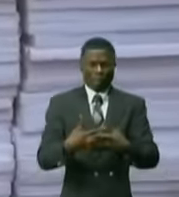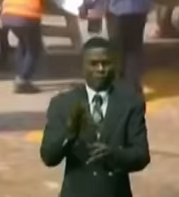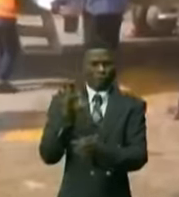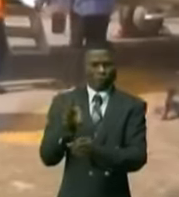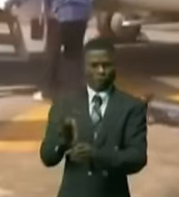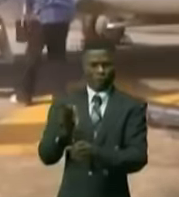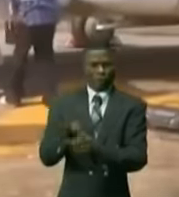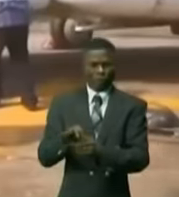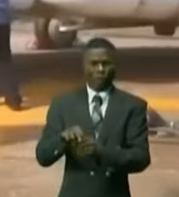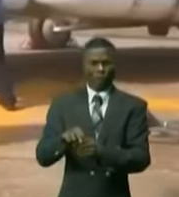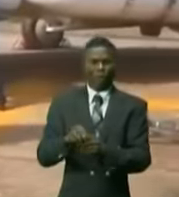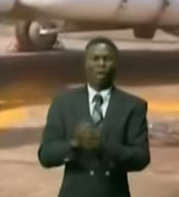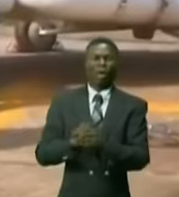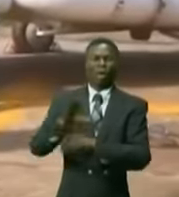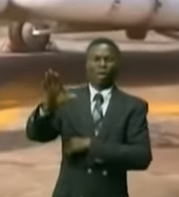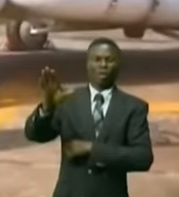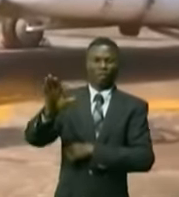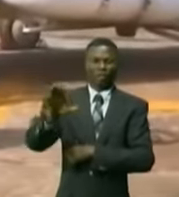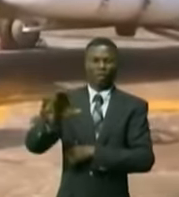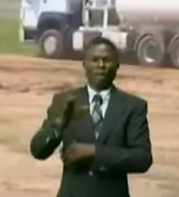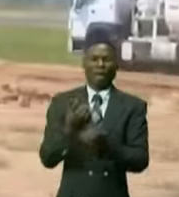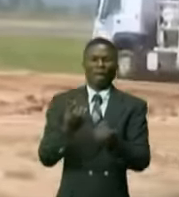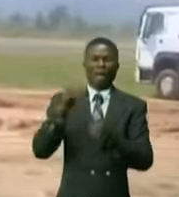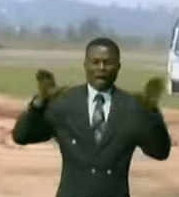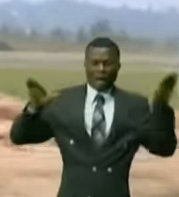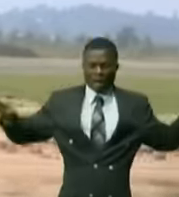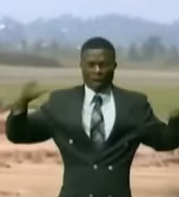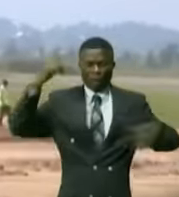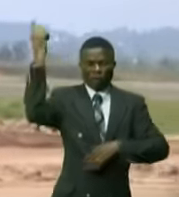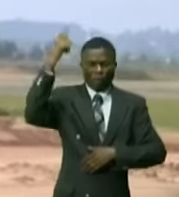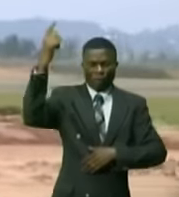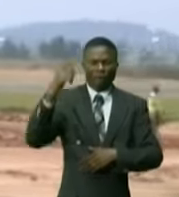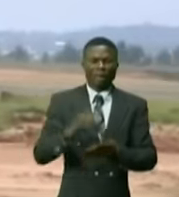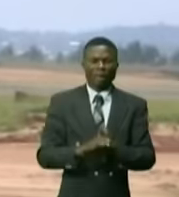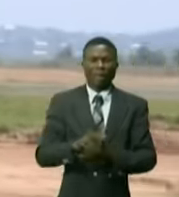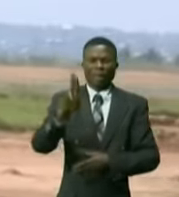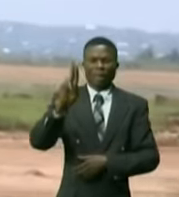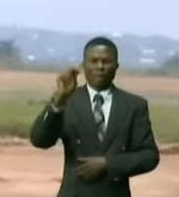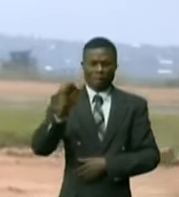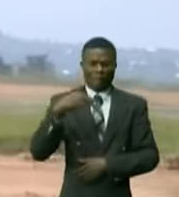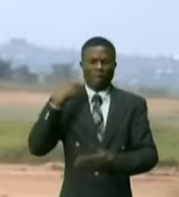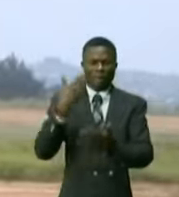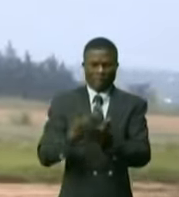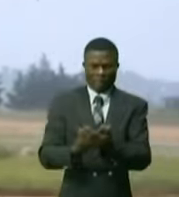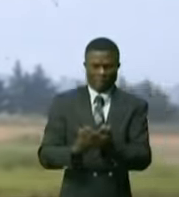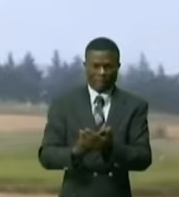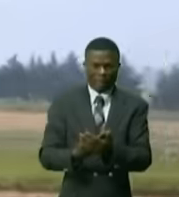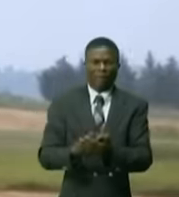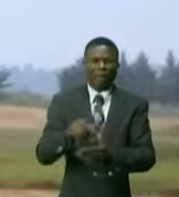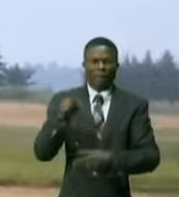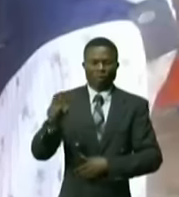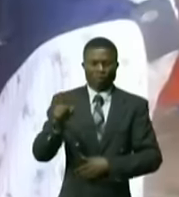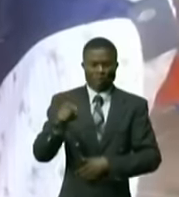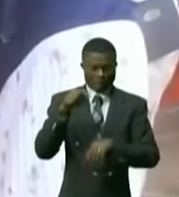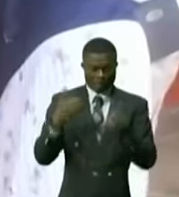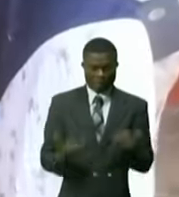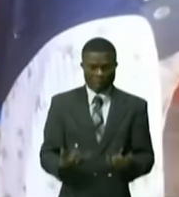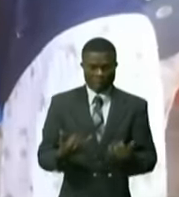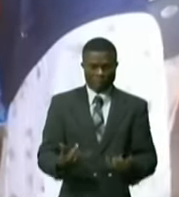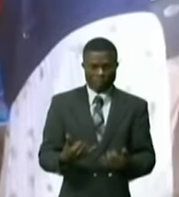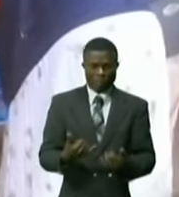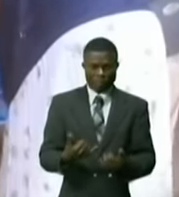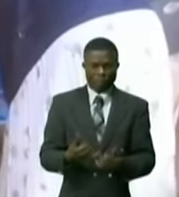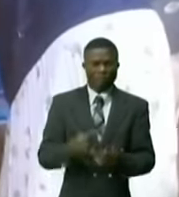électoraux ont été déployés par l'hélicoptère de la MONUSCO en territoire d'Arou et de Mahagui. Pendant ce temps,